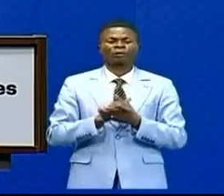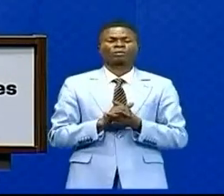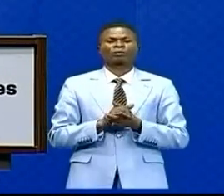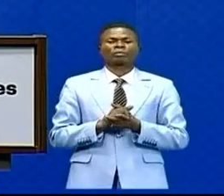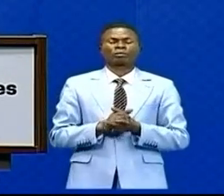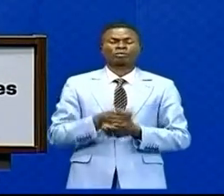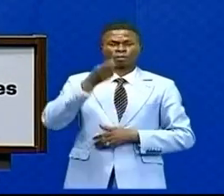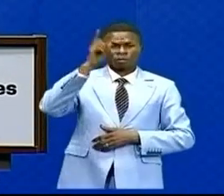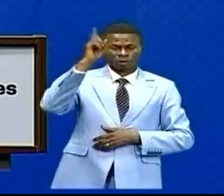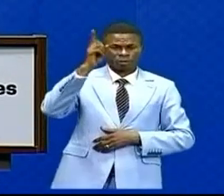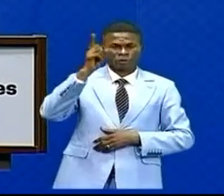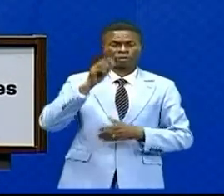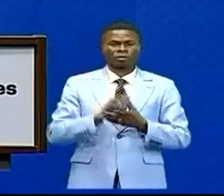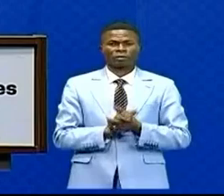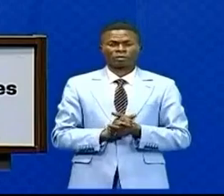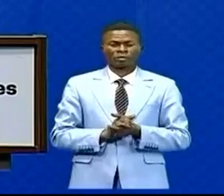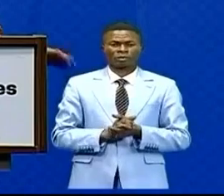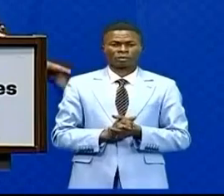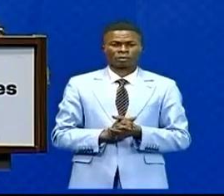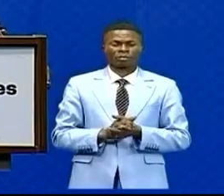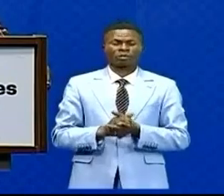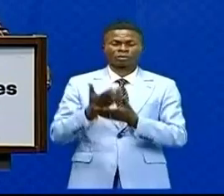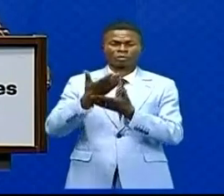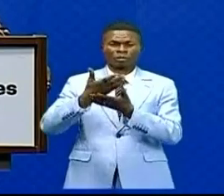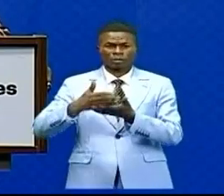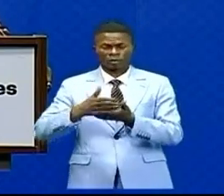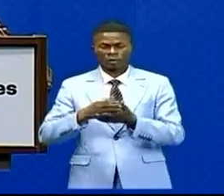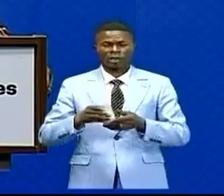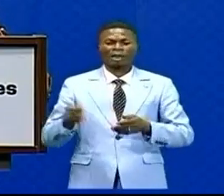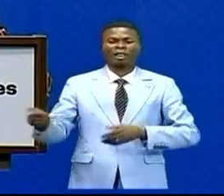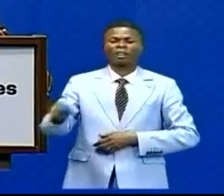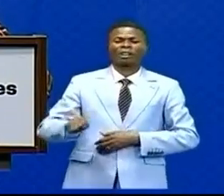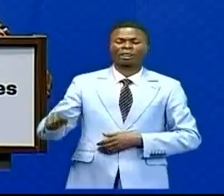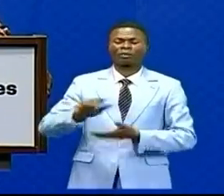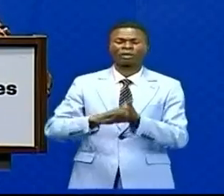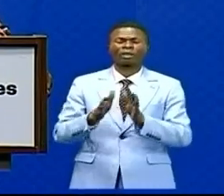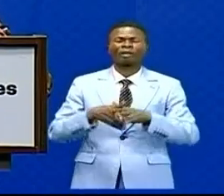1. État et administration du territoire.